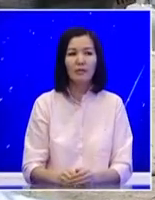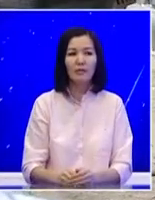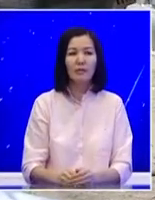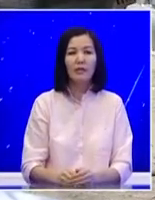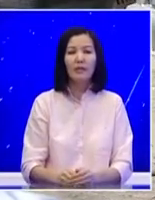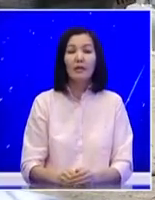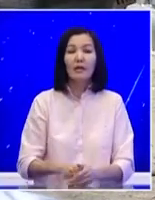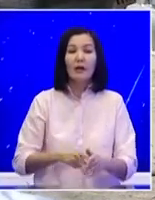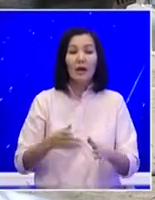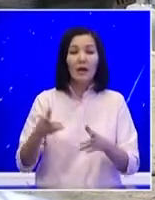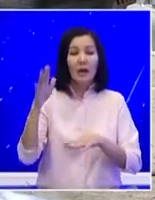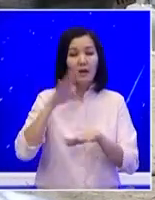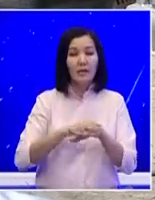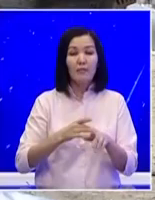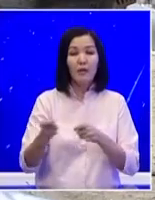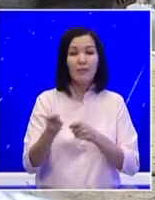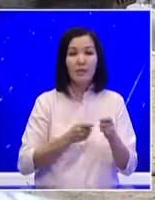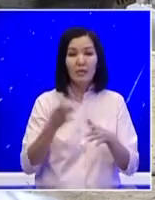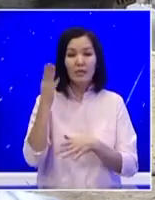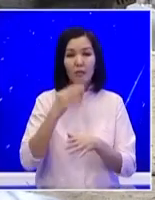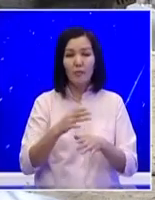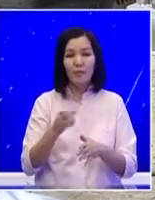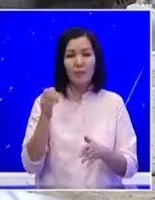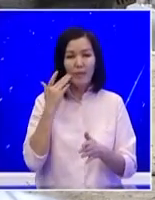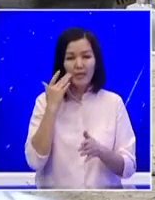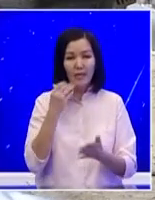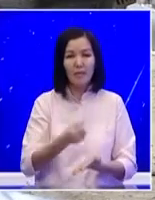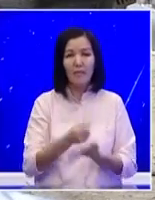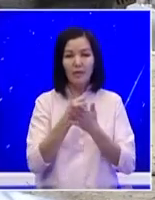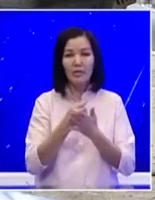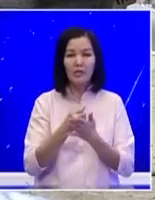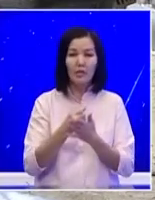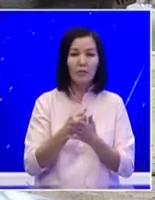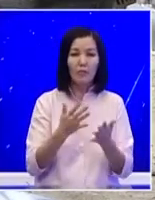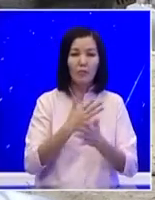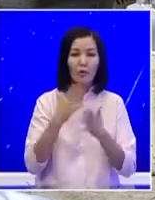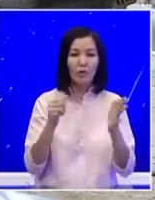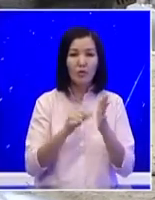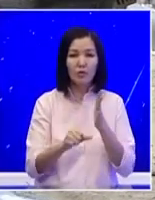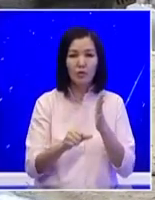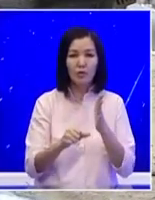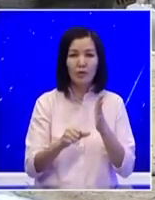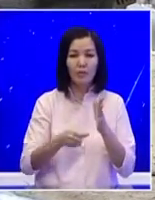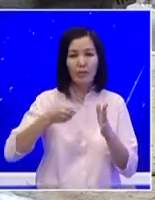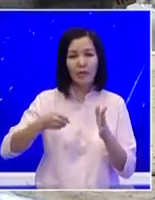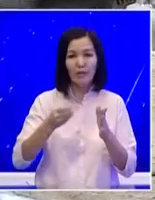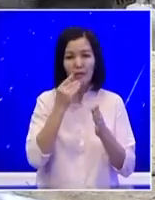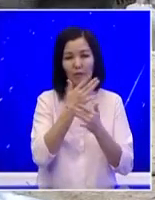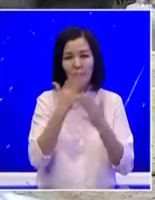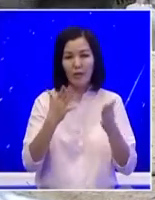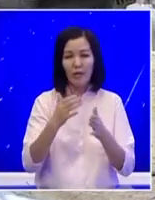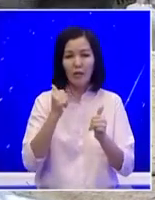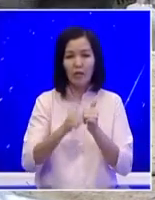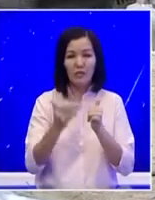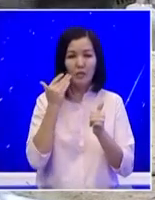Со стороны акимата Алматинской области постоянно оказывается поддержка. Только за раз поступило более 600 продовольственных пакетов. Часто помощь